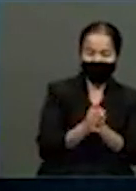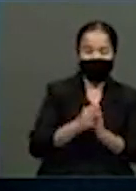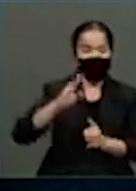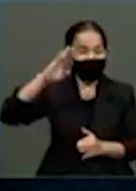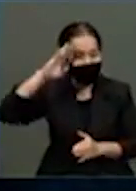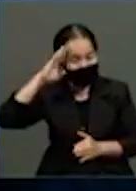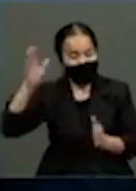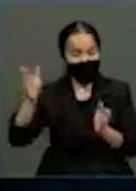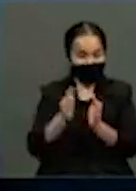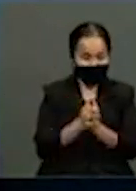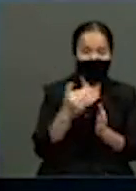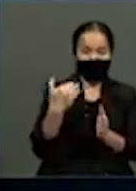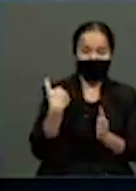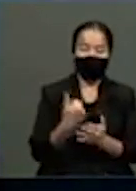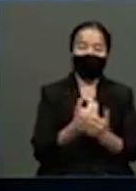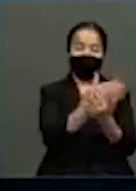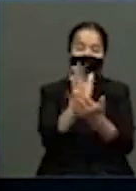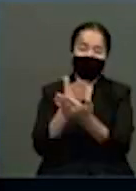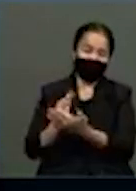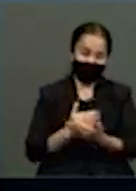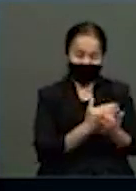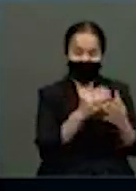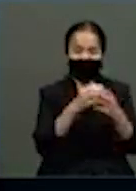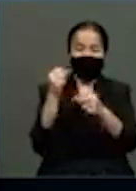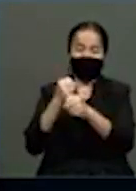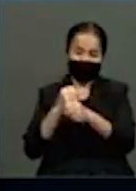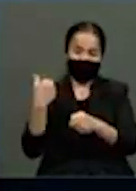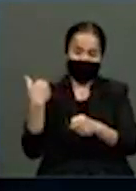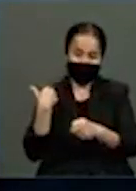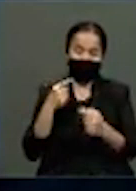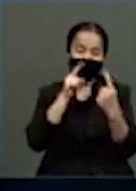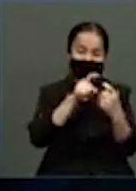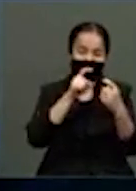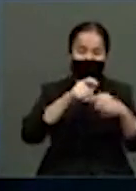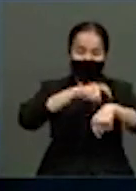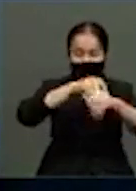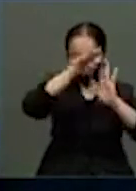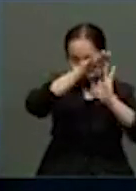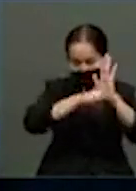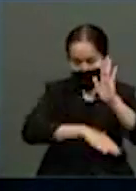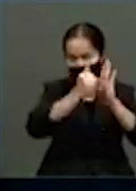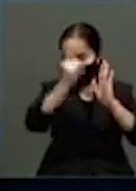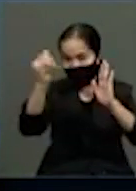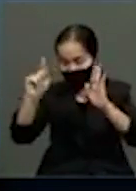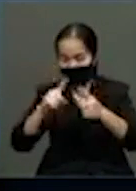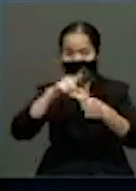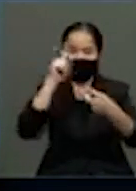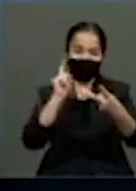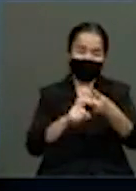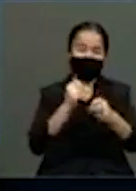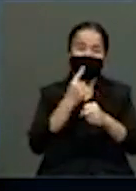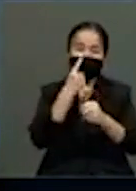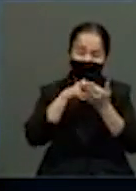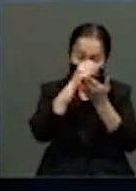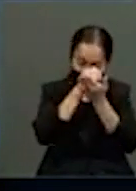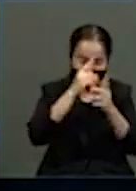ามาช่วยด้วยนะครับก็แบ่งทีมกันไปทั้งในการสอบสวนโรคทั้งในการวางตัวในการเอามารักษาอะไรทั้งห